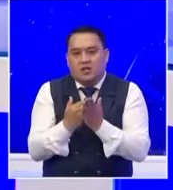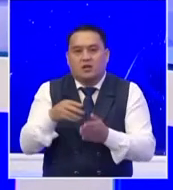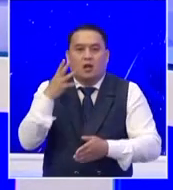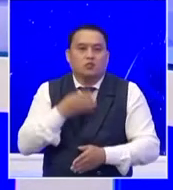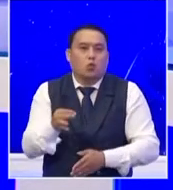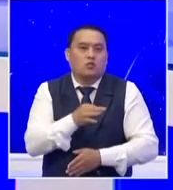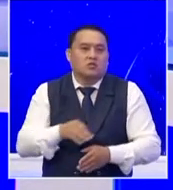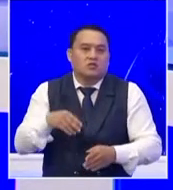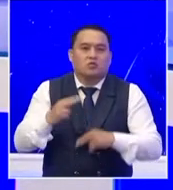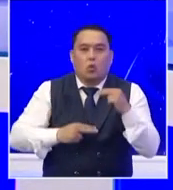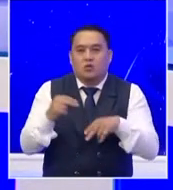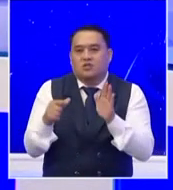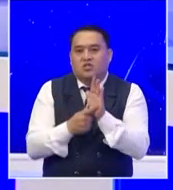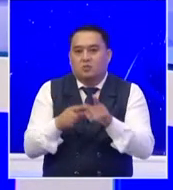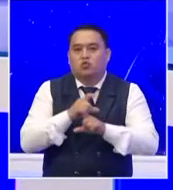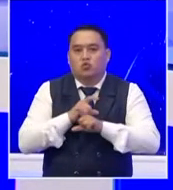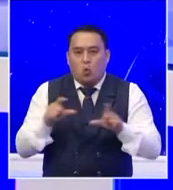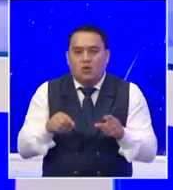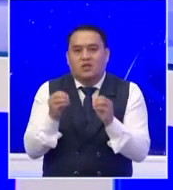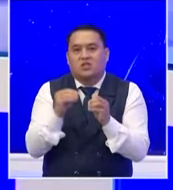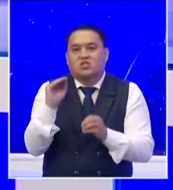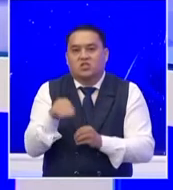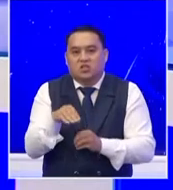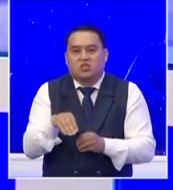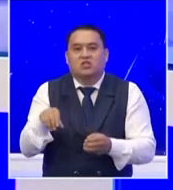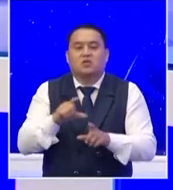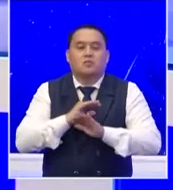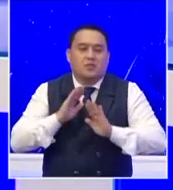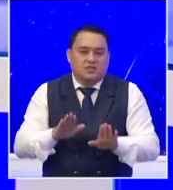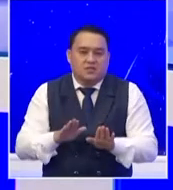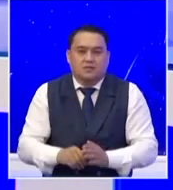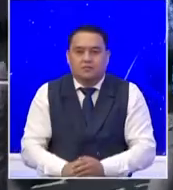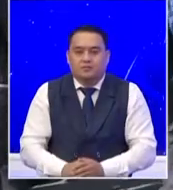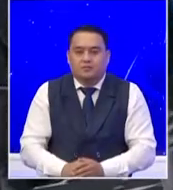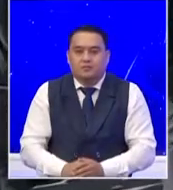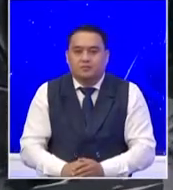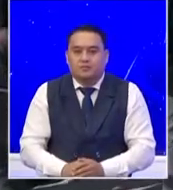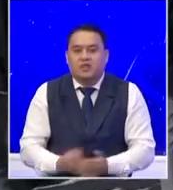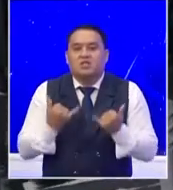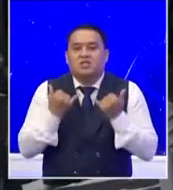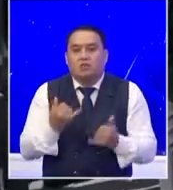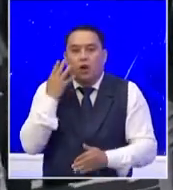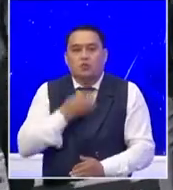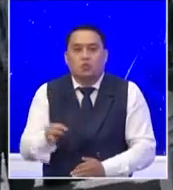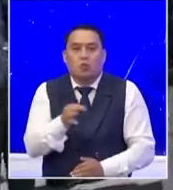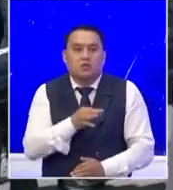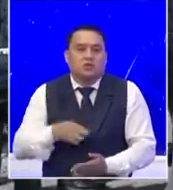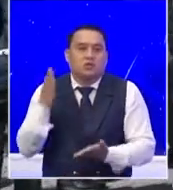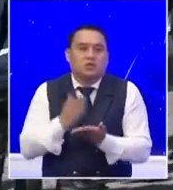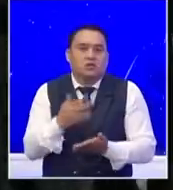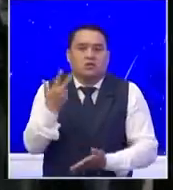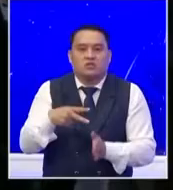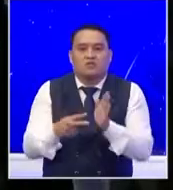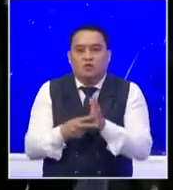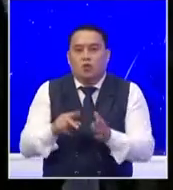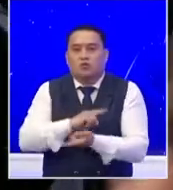Алматинской области возведут 7 школ на более чем 10 тысяч ученических мест. На сегодняшний день в Алматинской области имеется